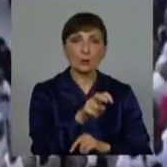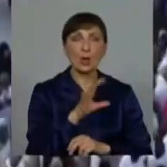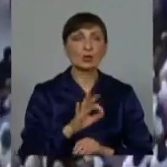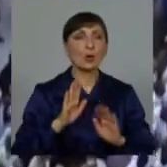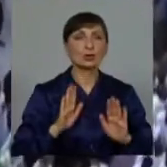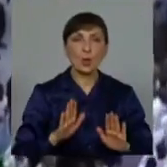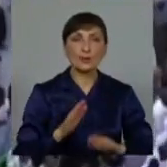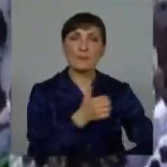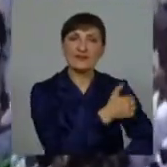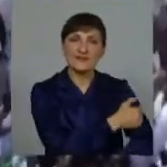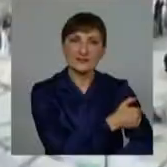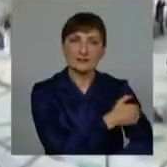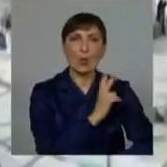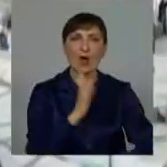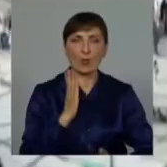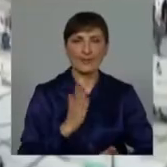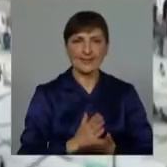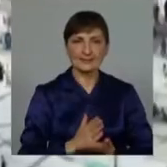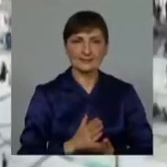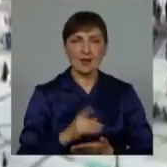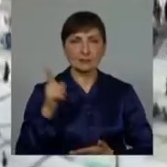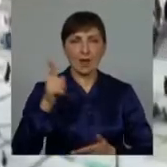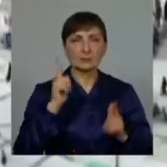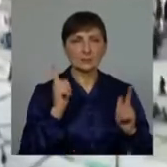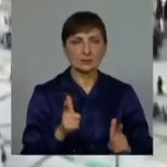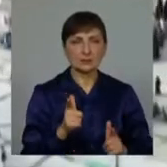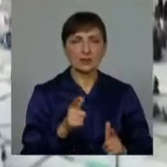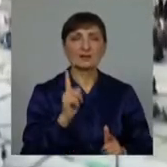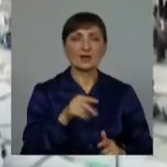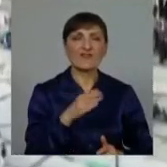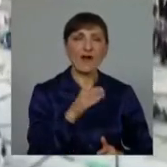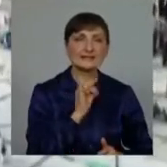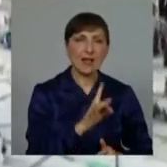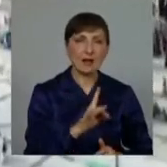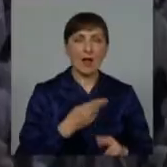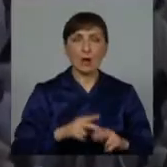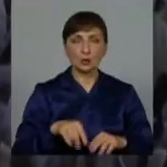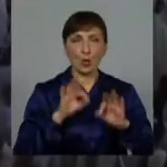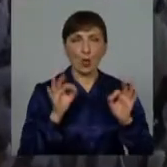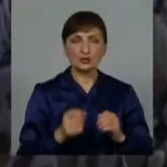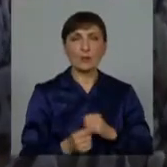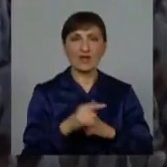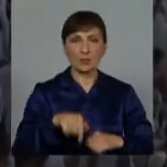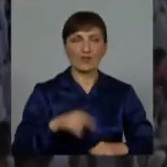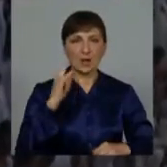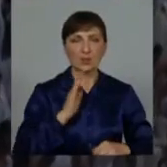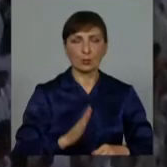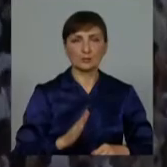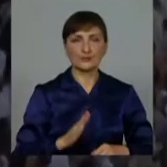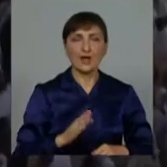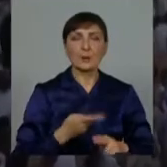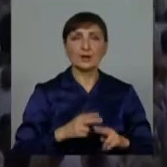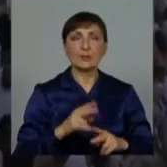лишь привитые препаратами, одобренными в королевстве, в том числе Pfizer, который этой осенью появится у нас в стране. При